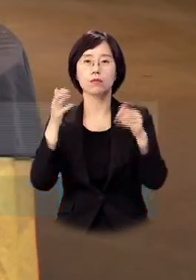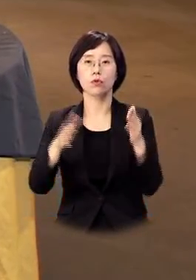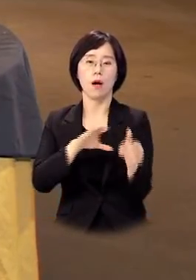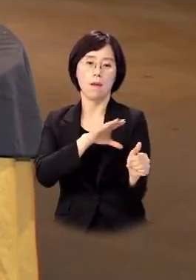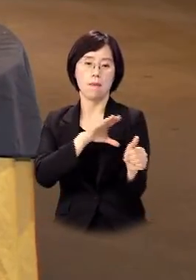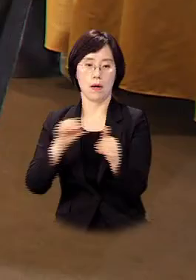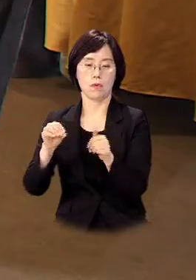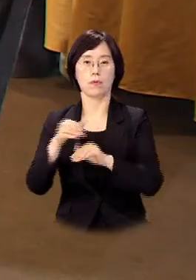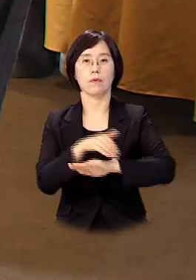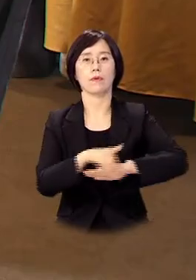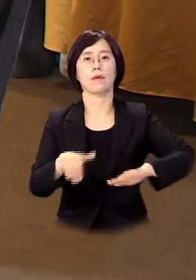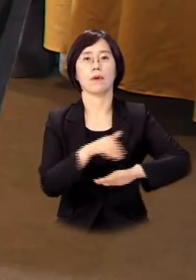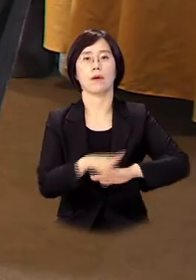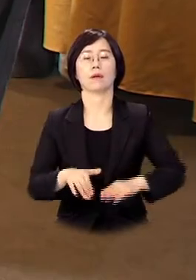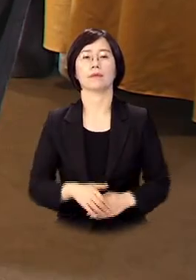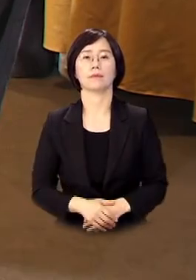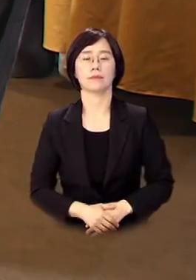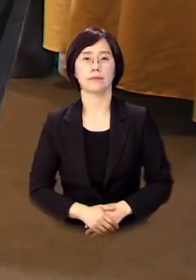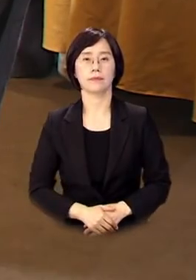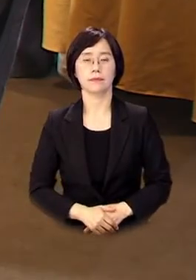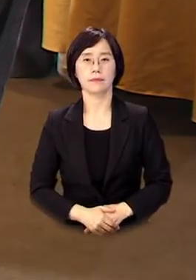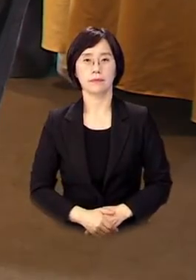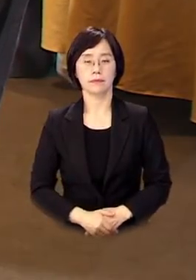방송됩니다 tv 성 속입니다